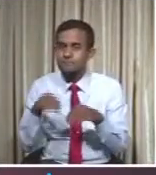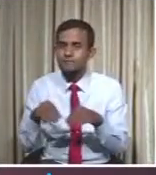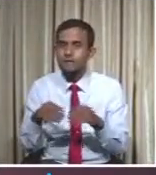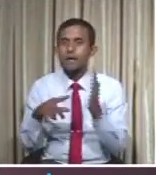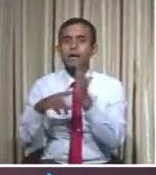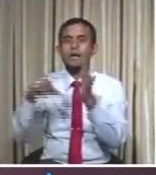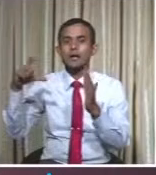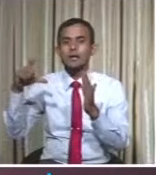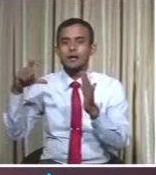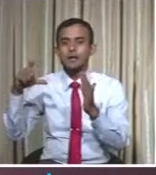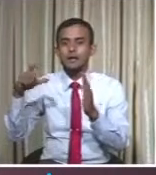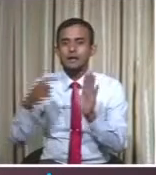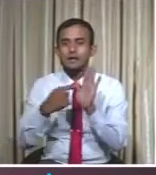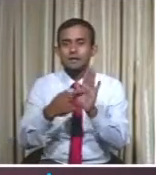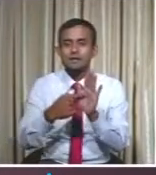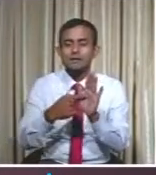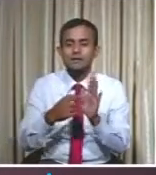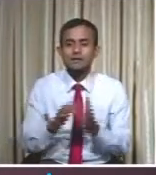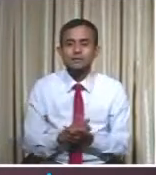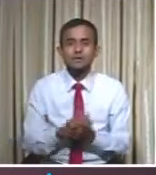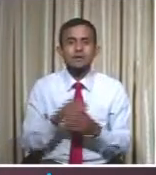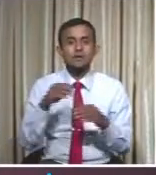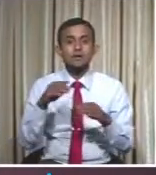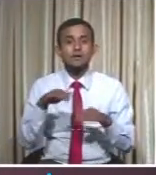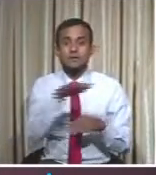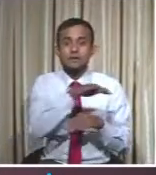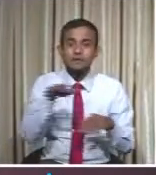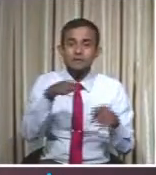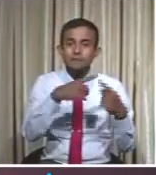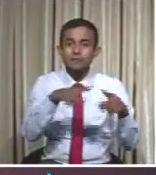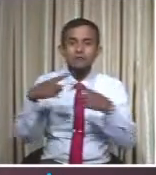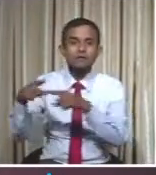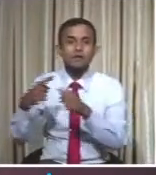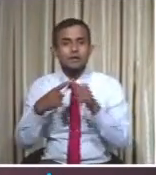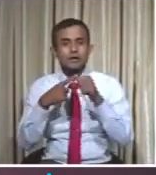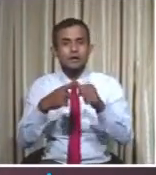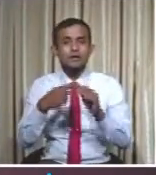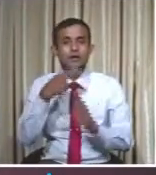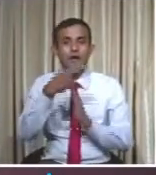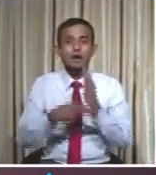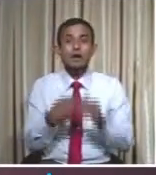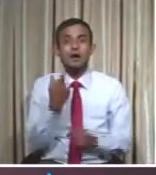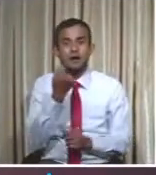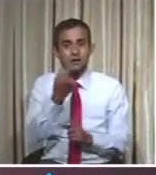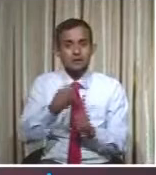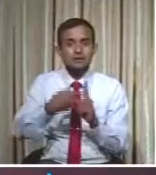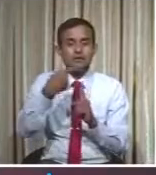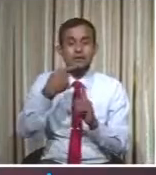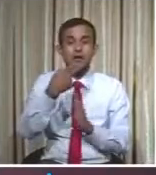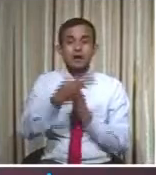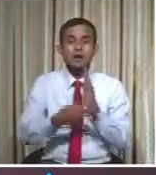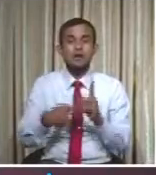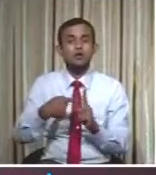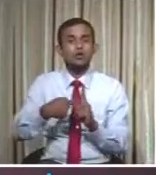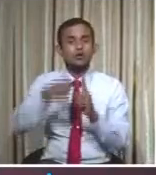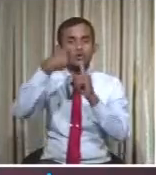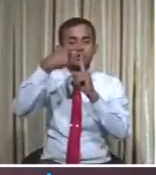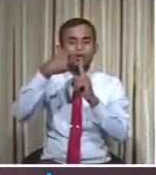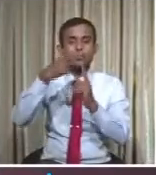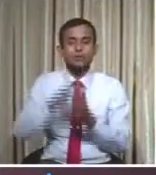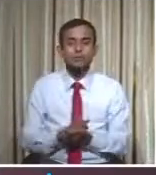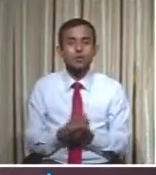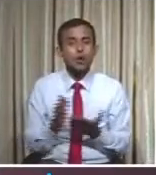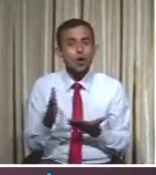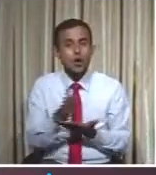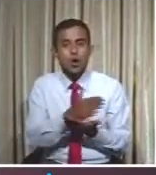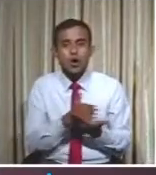ටෙක්නොලොජි ඉදිරිපත් කිරීම දේශගුණ විපර්යාසයට පිළිතුරු ජාතික ආර්ථිකයක් ගොඩනැගීම ජාතික සංවර්ධනය මේ